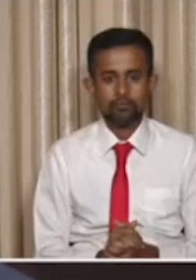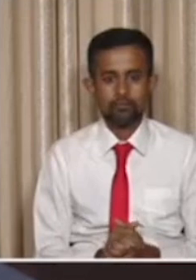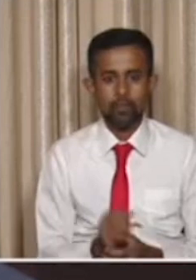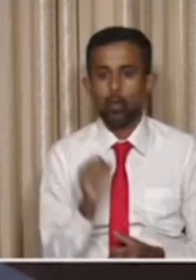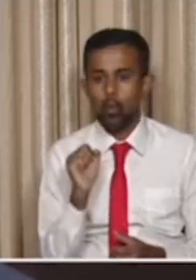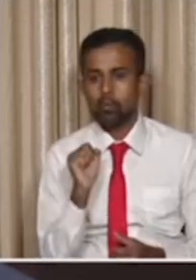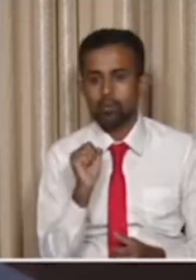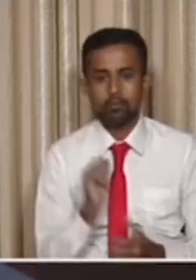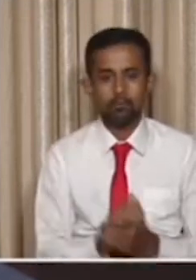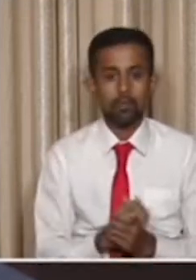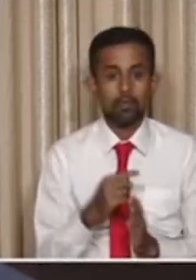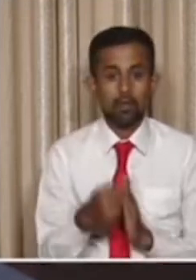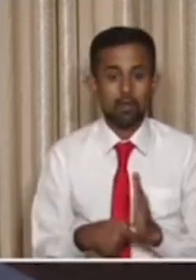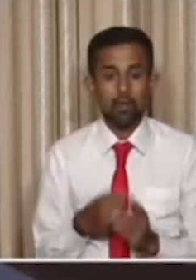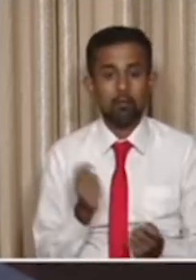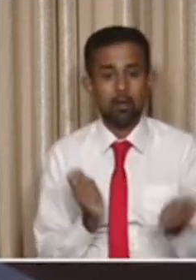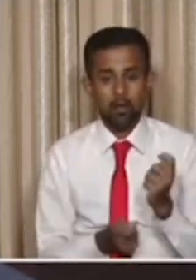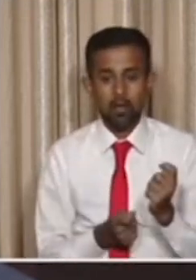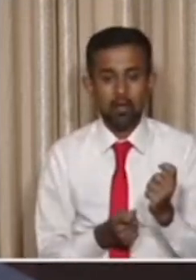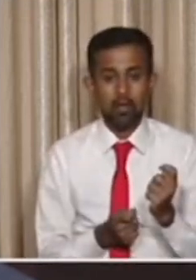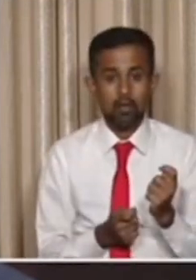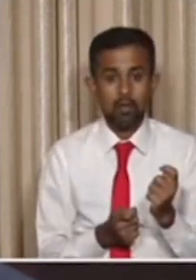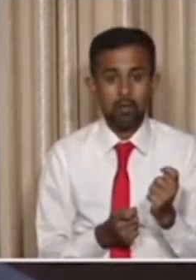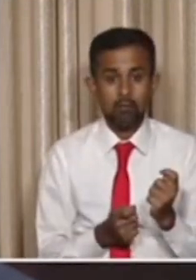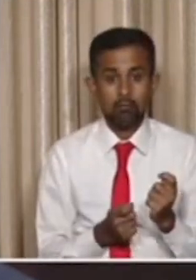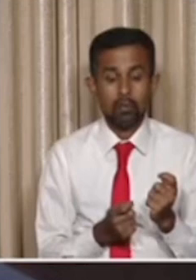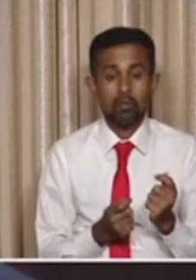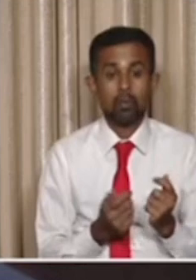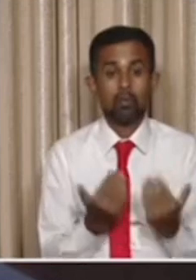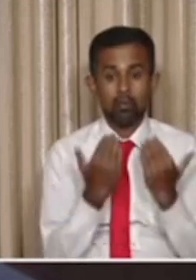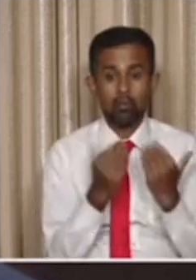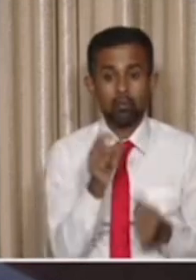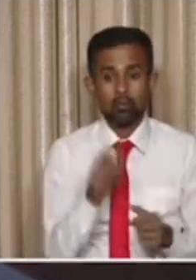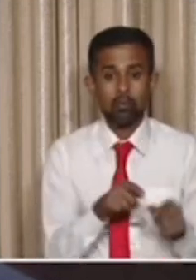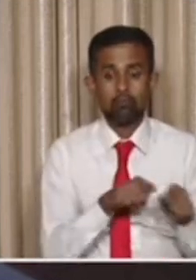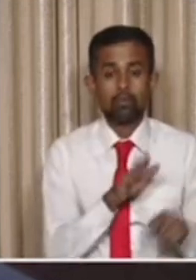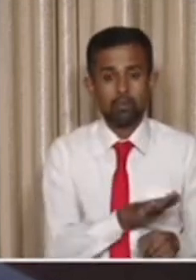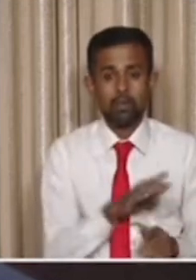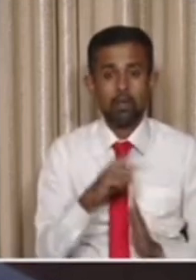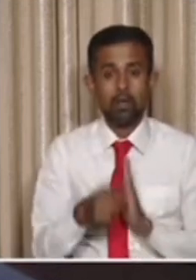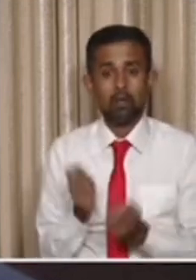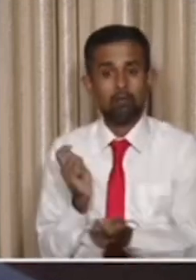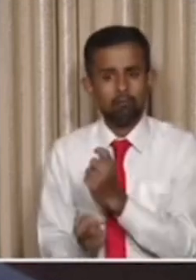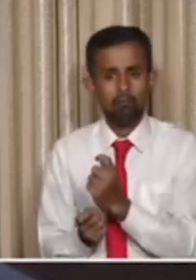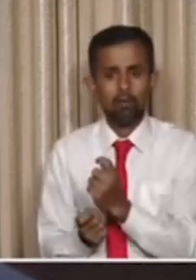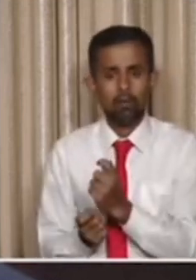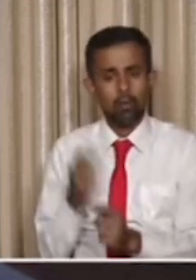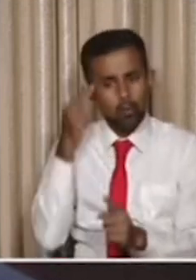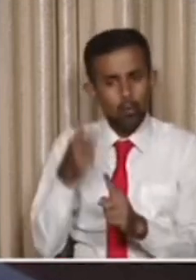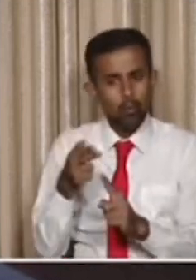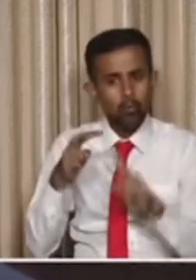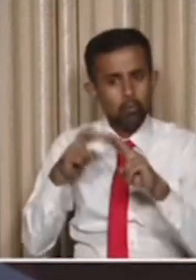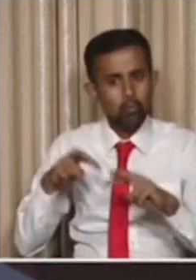Kuhumu deh, Sri Lanka cricket ke consultant kene khati di dengen. Kuhumu deh, Sri Lanka cricket kene